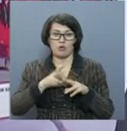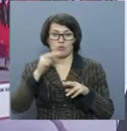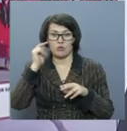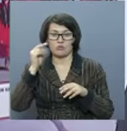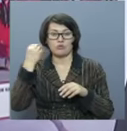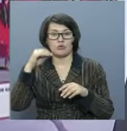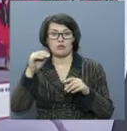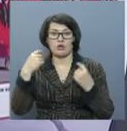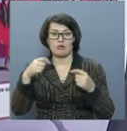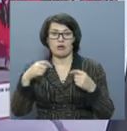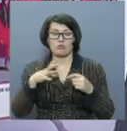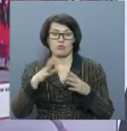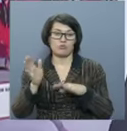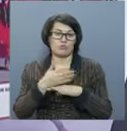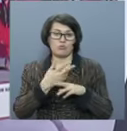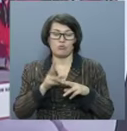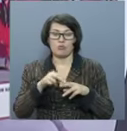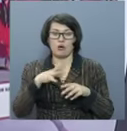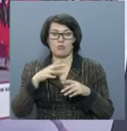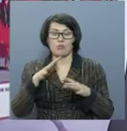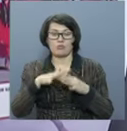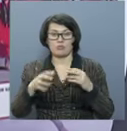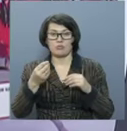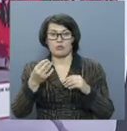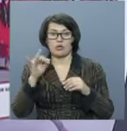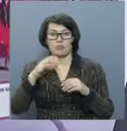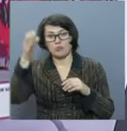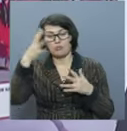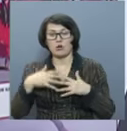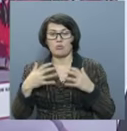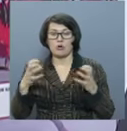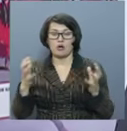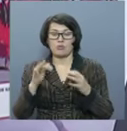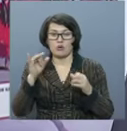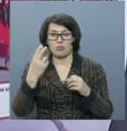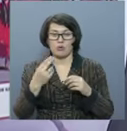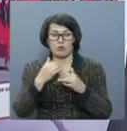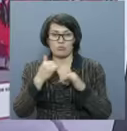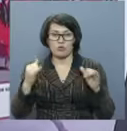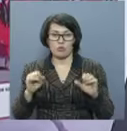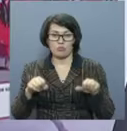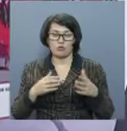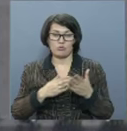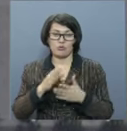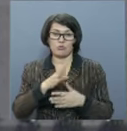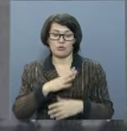мен Түркия тауарларын ығыстырар едік. Ал оған жұмсалатын қаражатты білім, денсаулық сақтау және әлеуметтік дамуға бағыттау